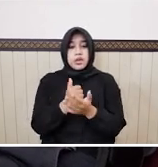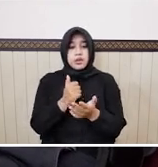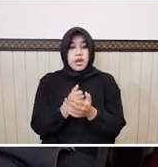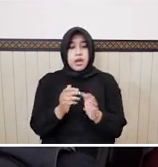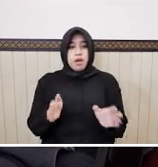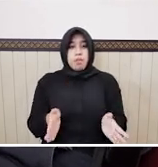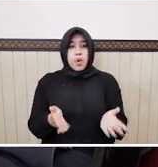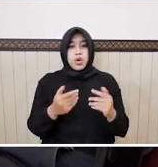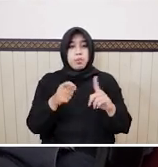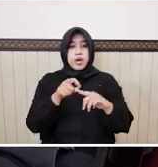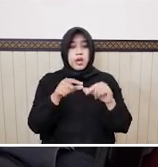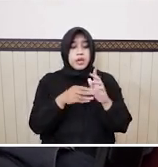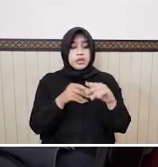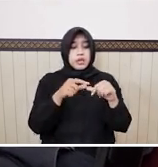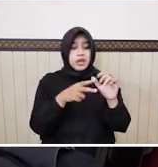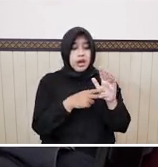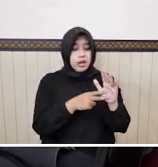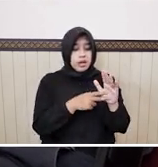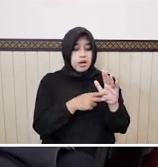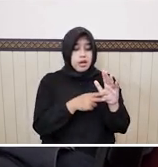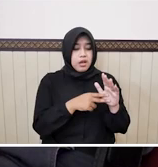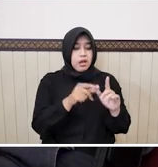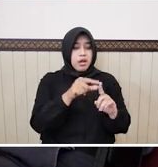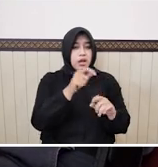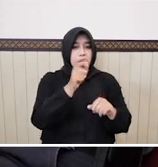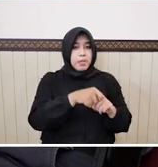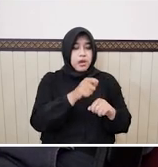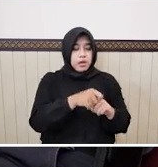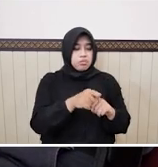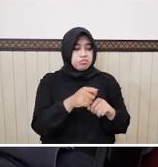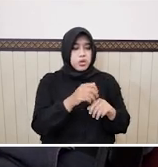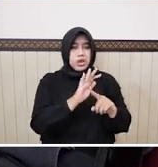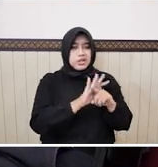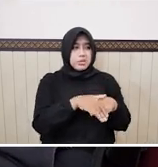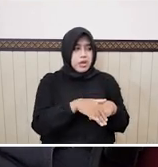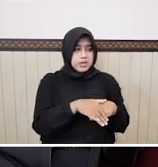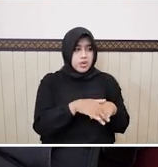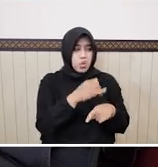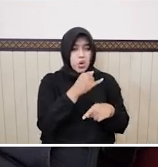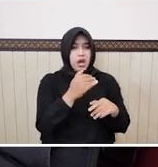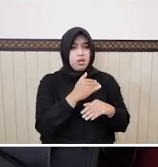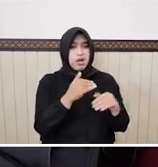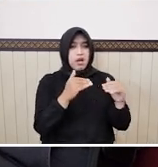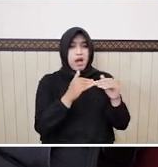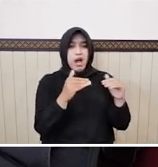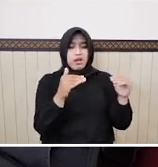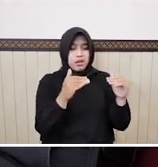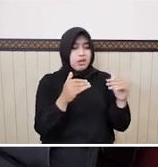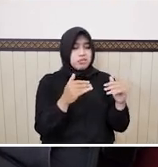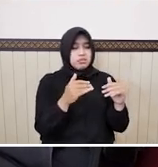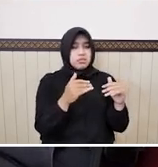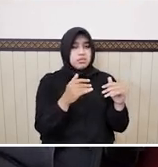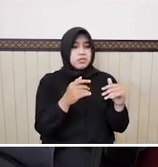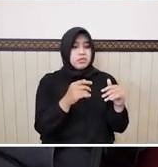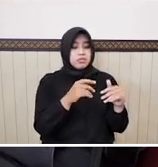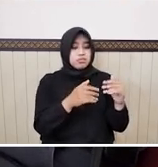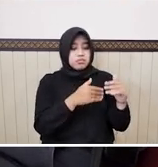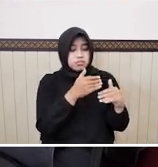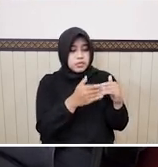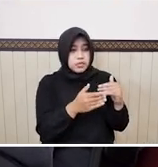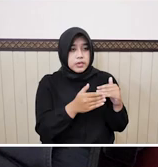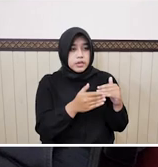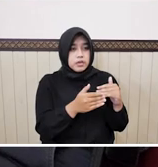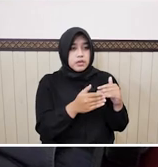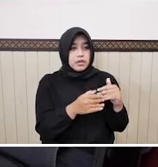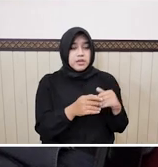hasilnya sudah diskriminatif dan tidak adil ini problemnya yang kita hadapi semua sama-sama maka kemudian